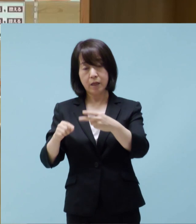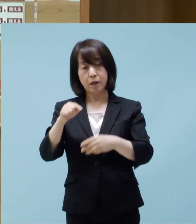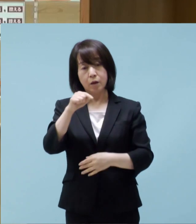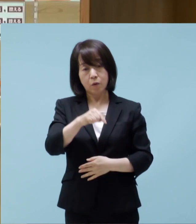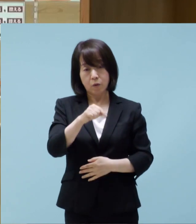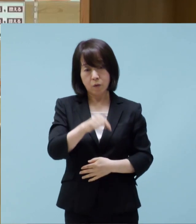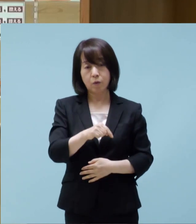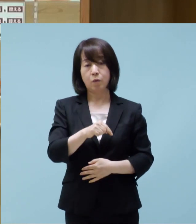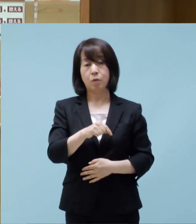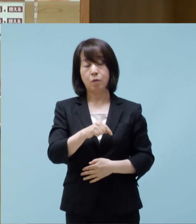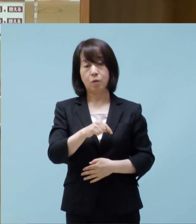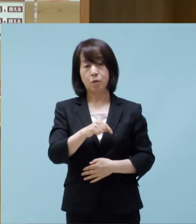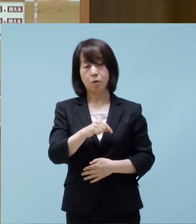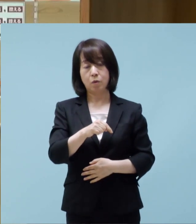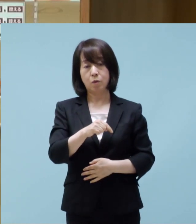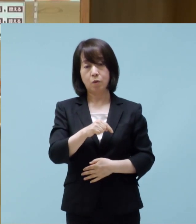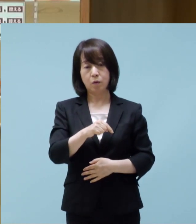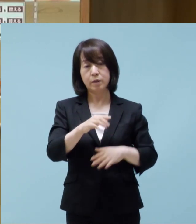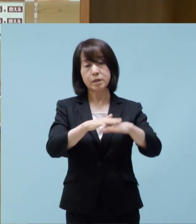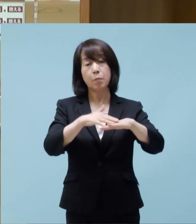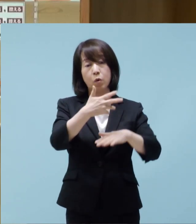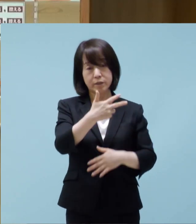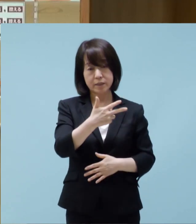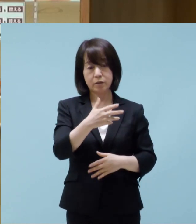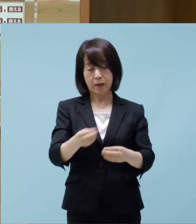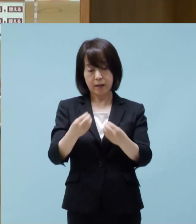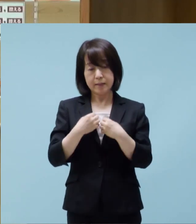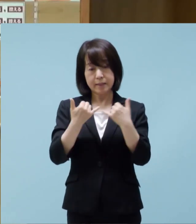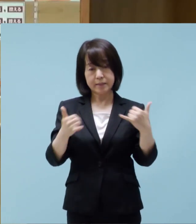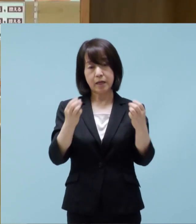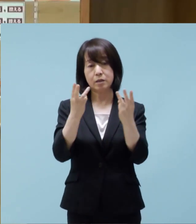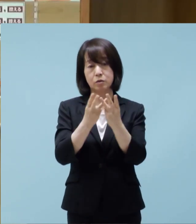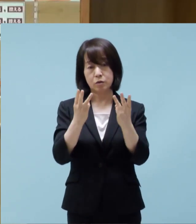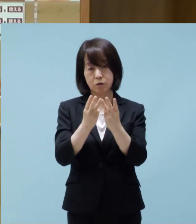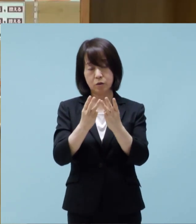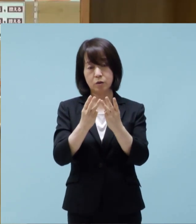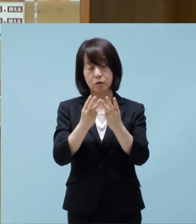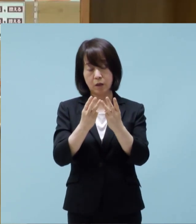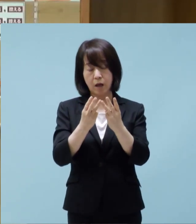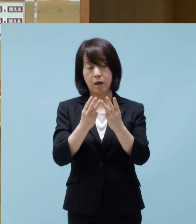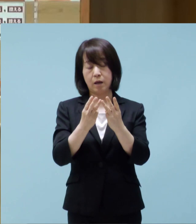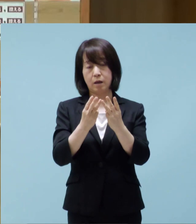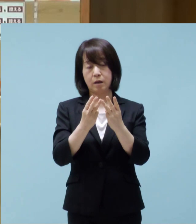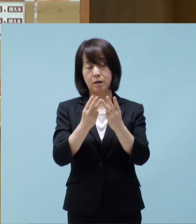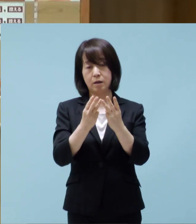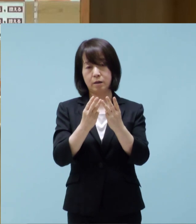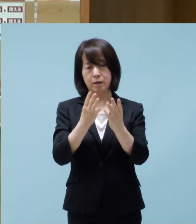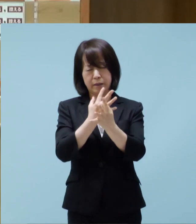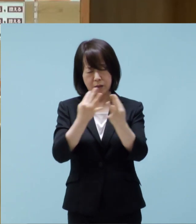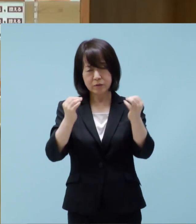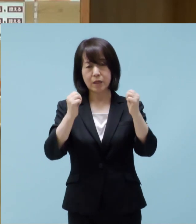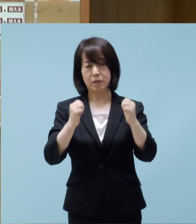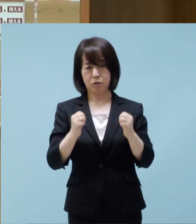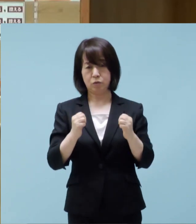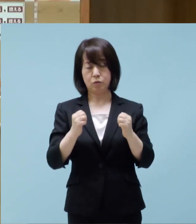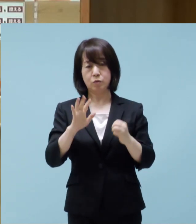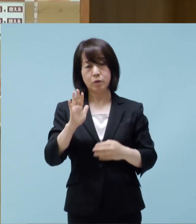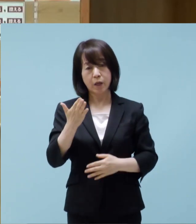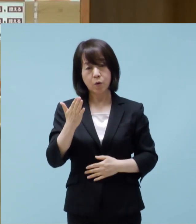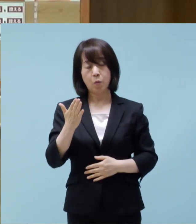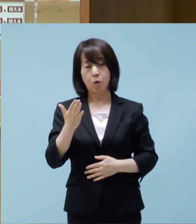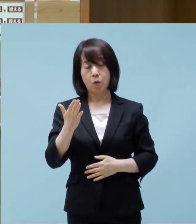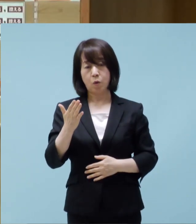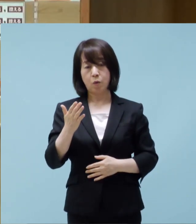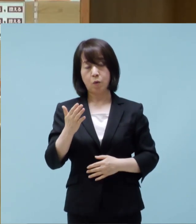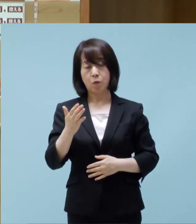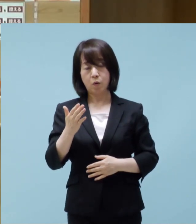多いわけですけどね、その政令市でトップという数字が続いているわけなんですが、にもかかわらず踏み込まなかった理由、